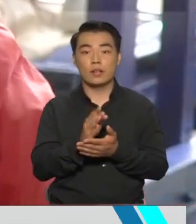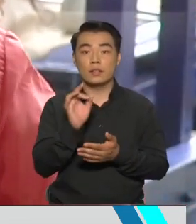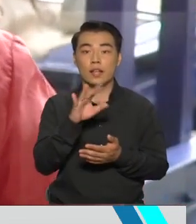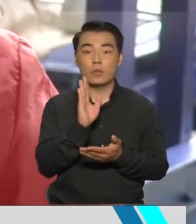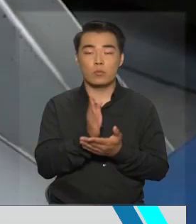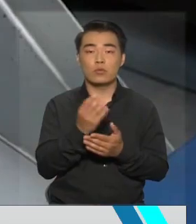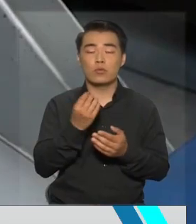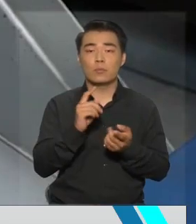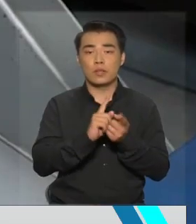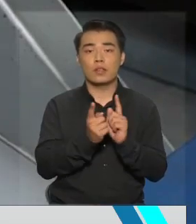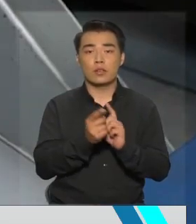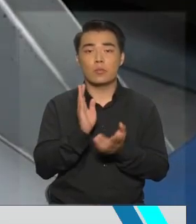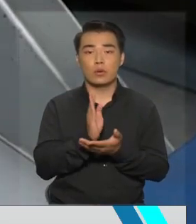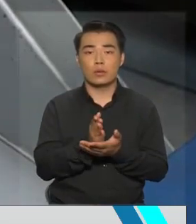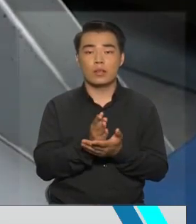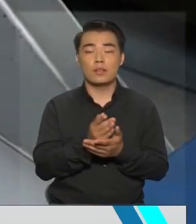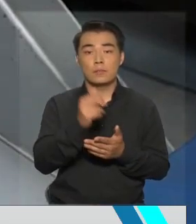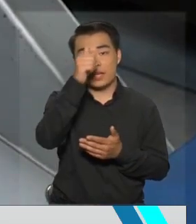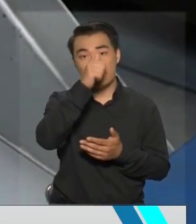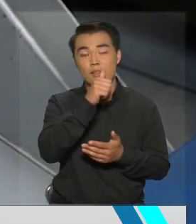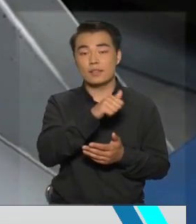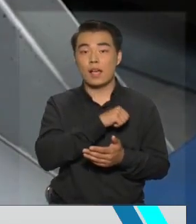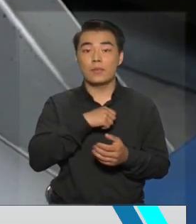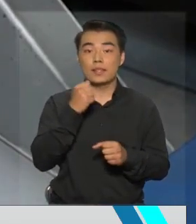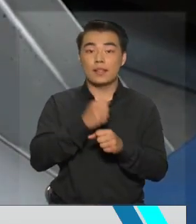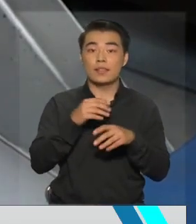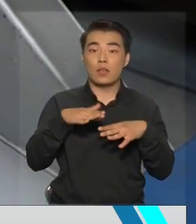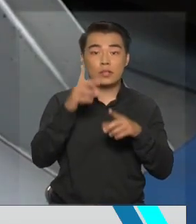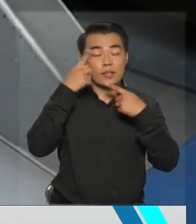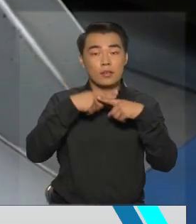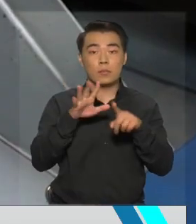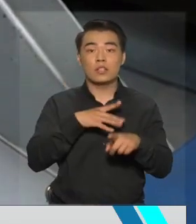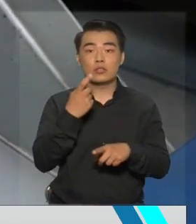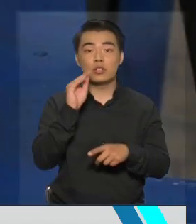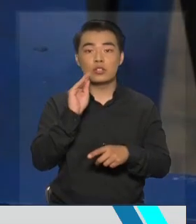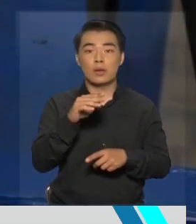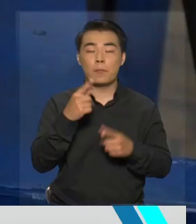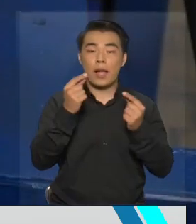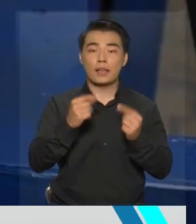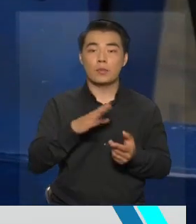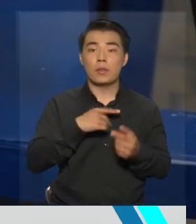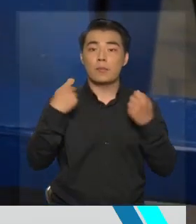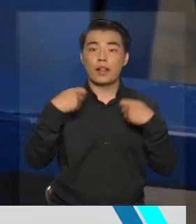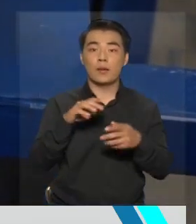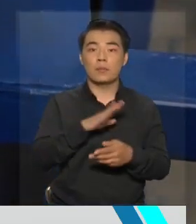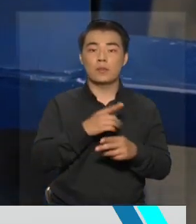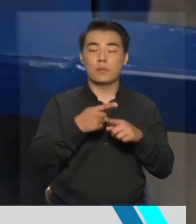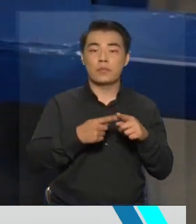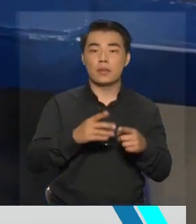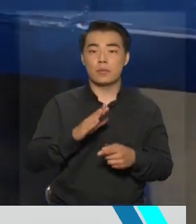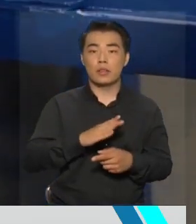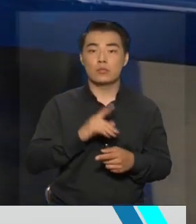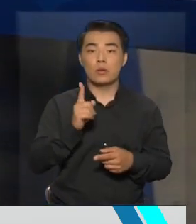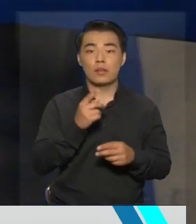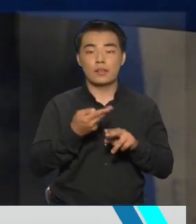будут еще меняться. За месяц самодельный станок выпустил уже более 100 тысяч пакетов. Продать удалось только 1,5. Но